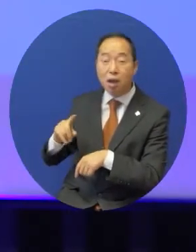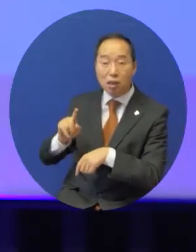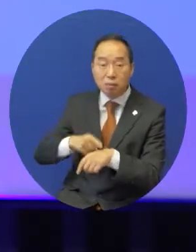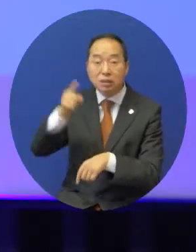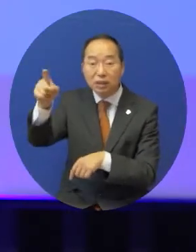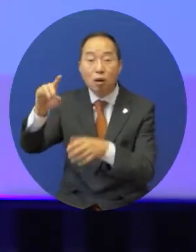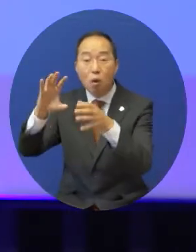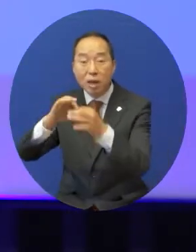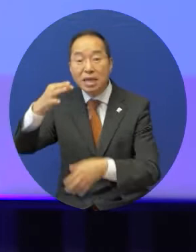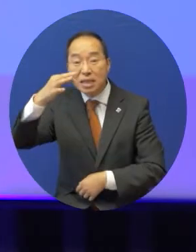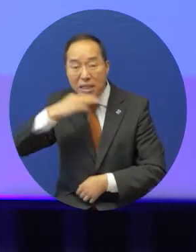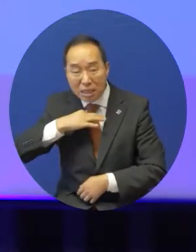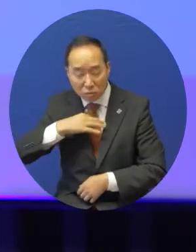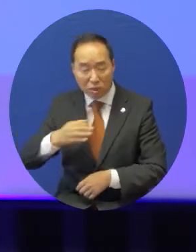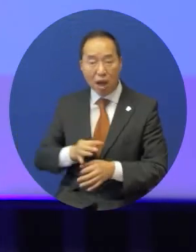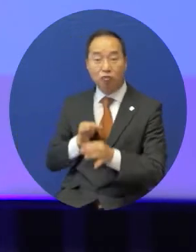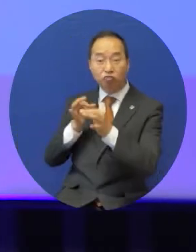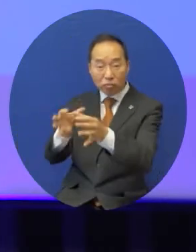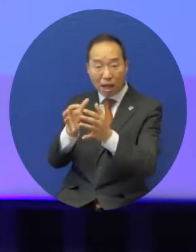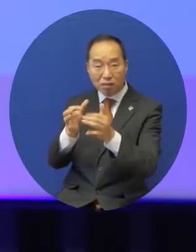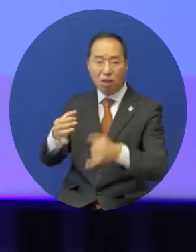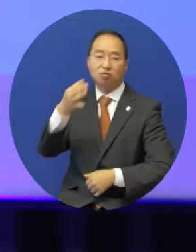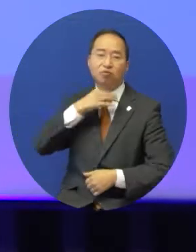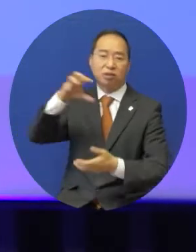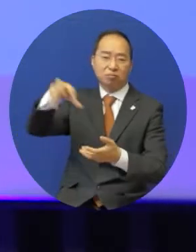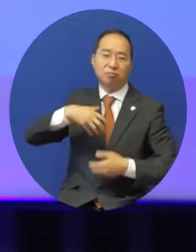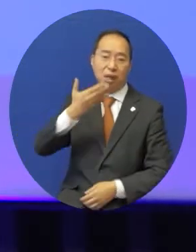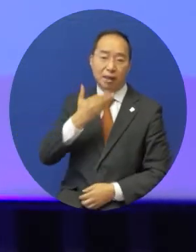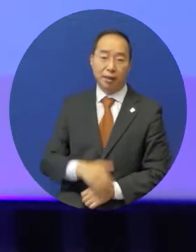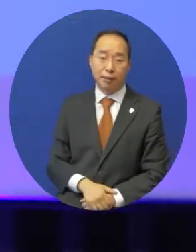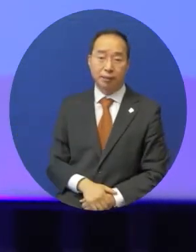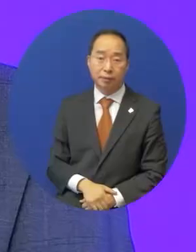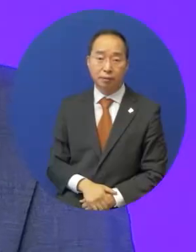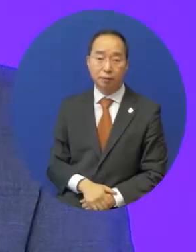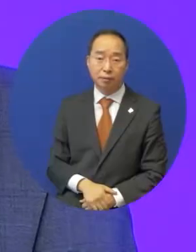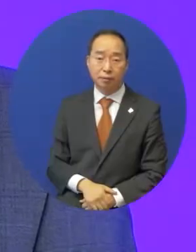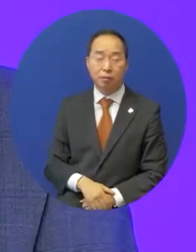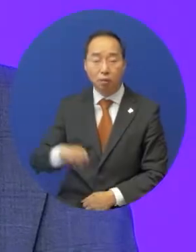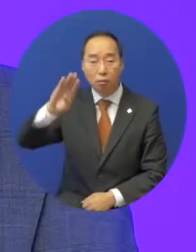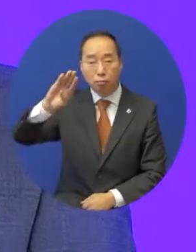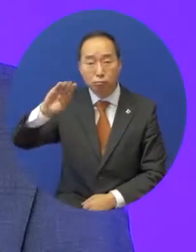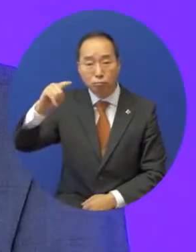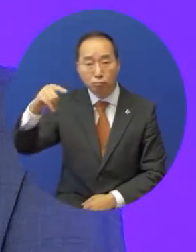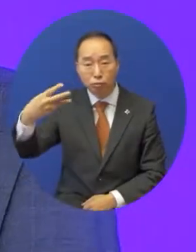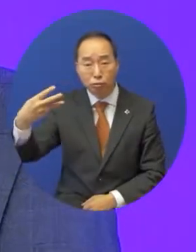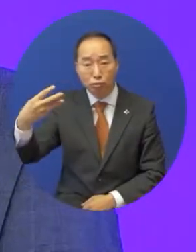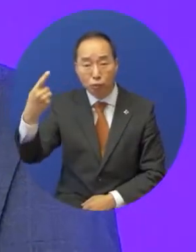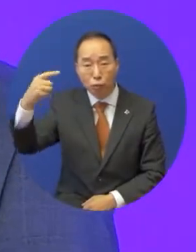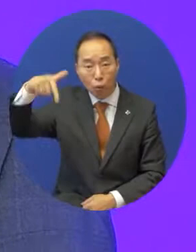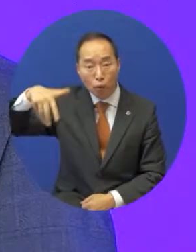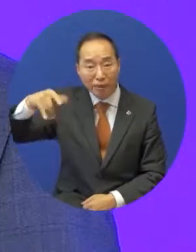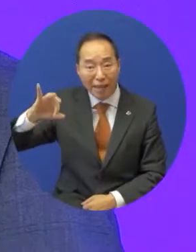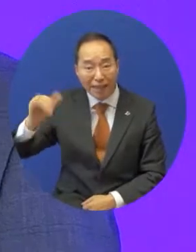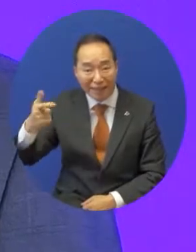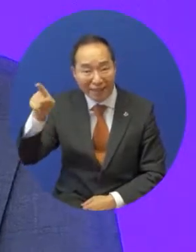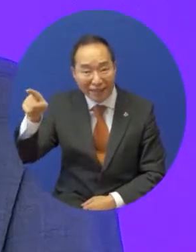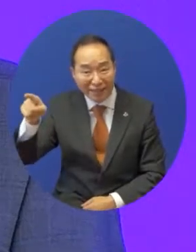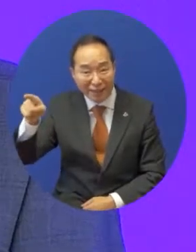그 사람한테도 돌아가는 거잖아요. 그러니까 결국은 블록체인, 이런